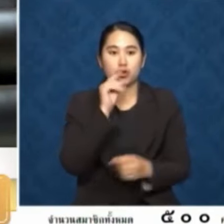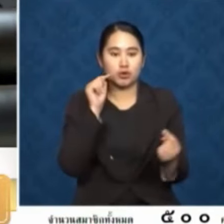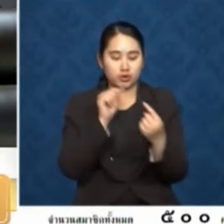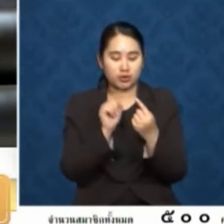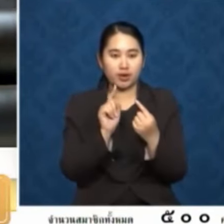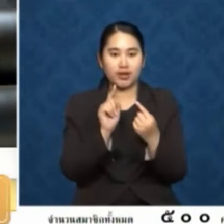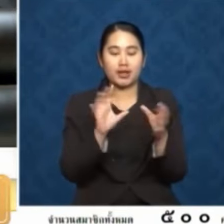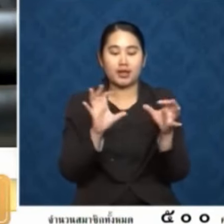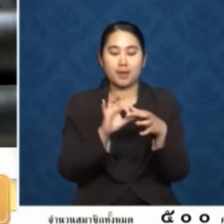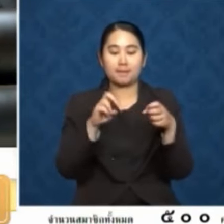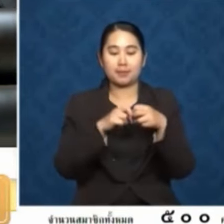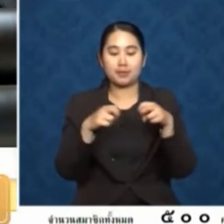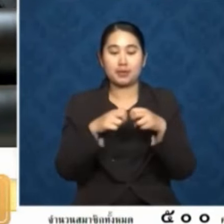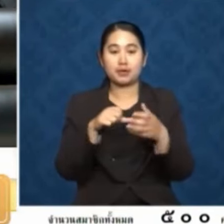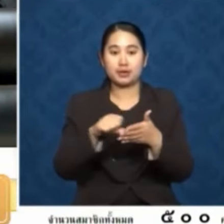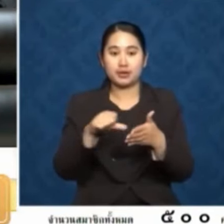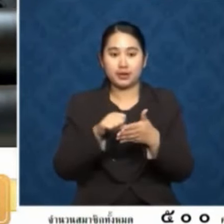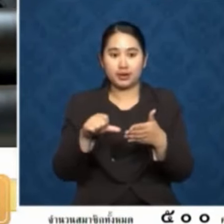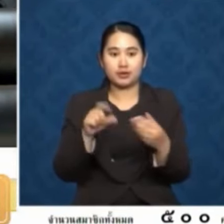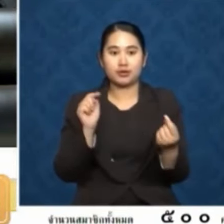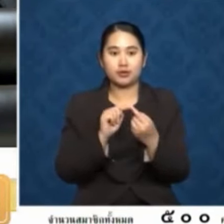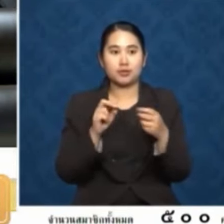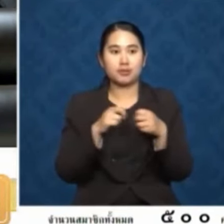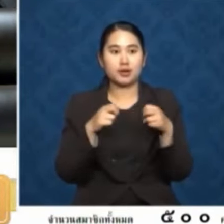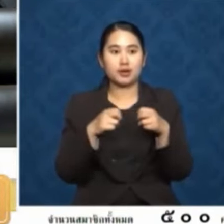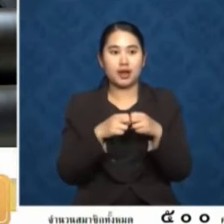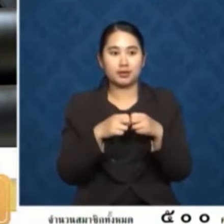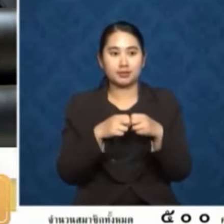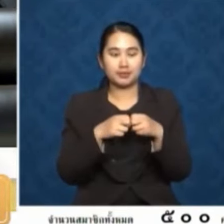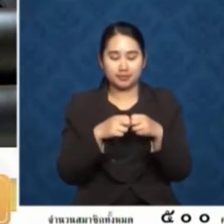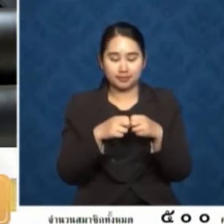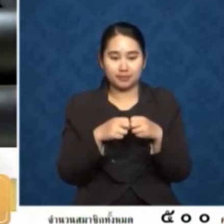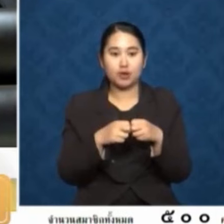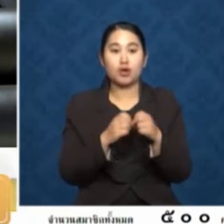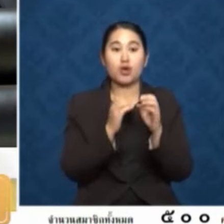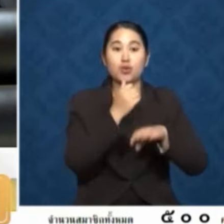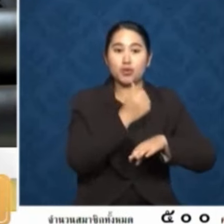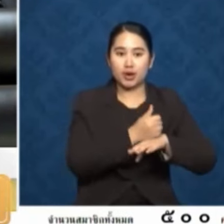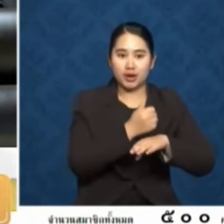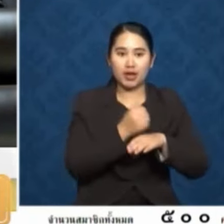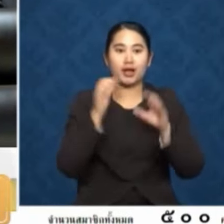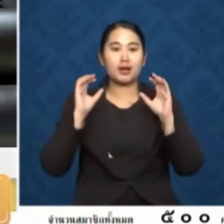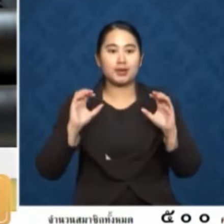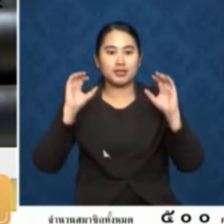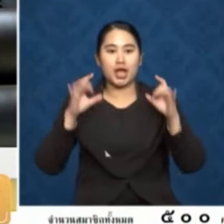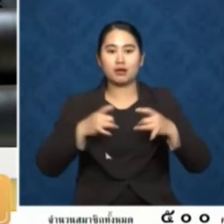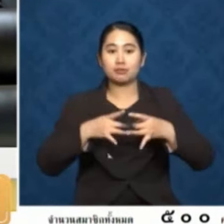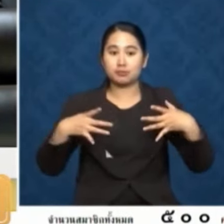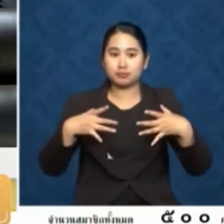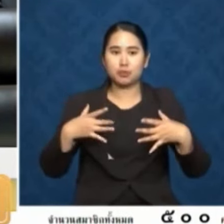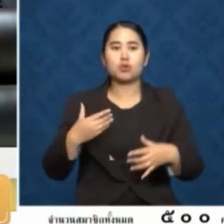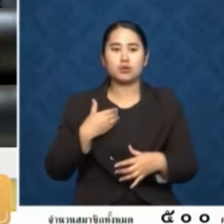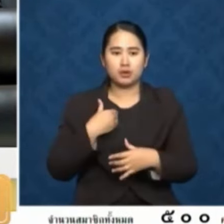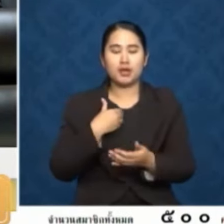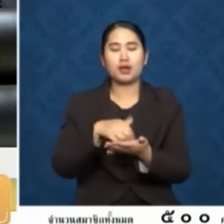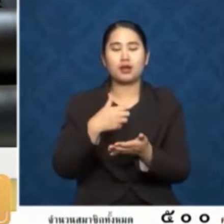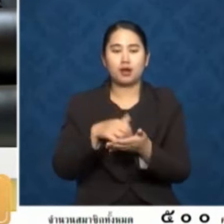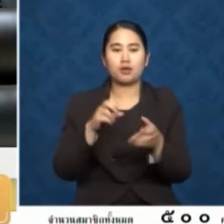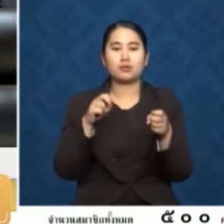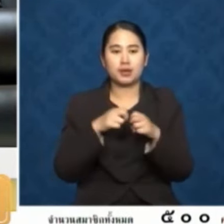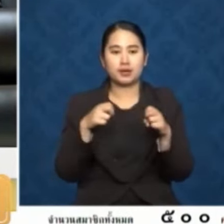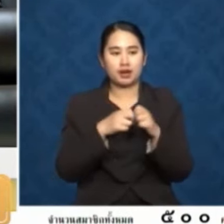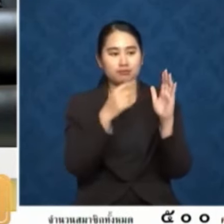การแก้ปัญหาเรื่องของความขัดแย้งของผู้บริหารและข้าราชการท่านประธานครับหลายที่นะครับ